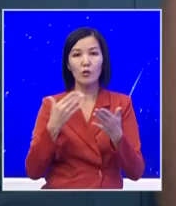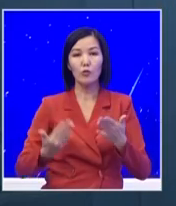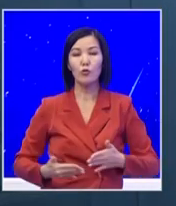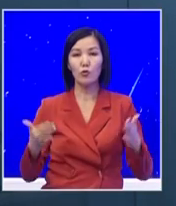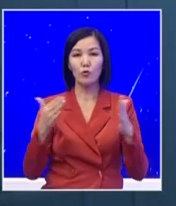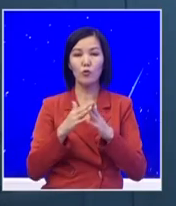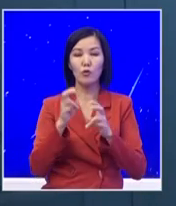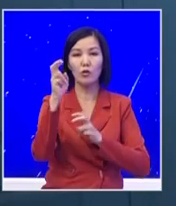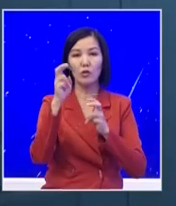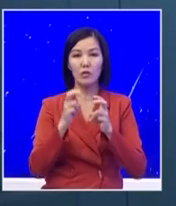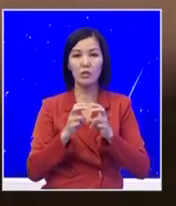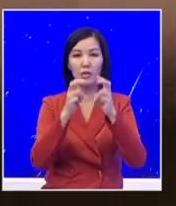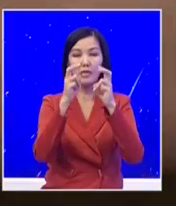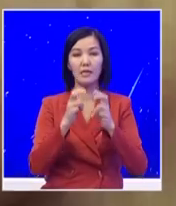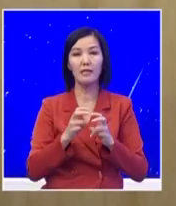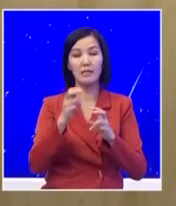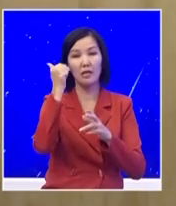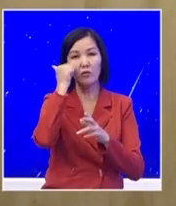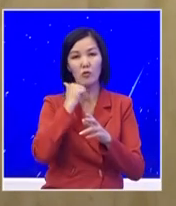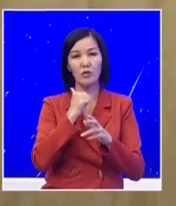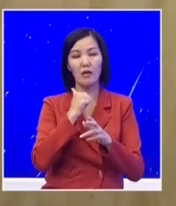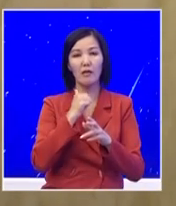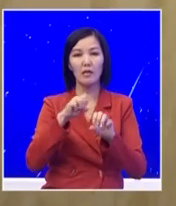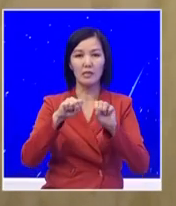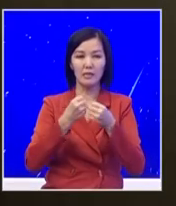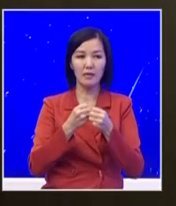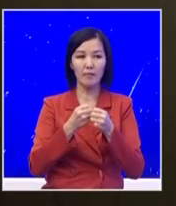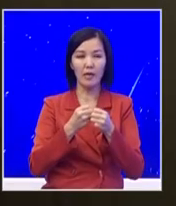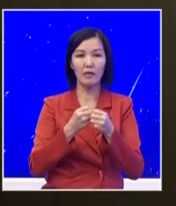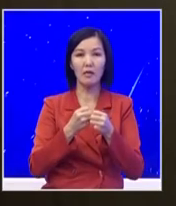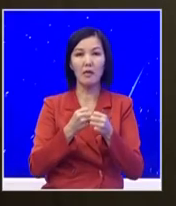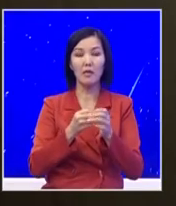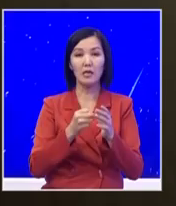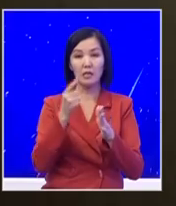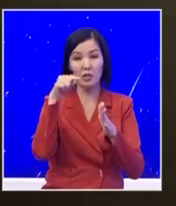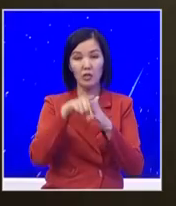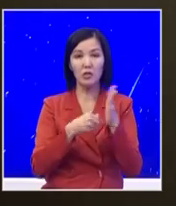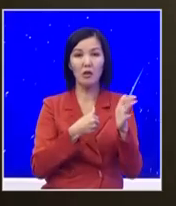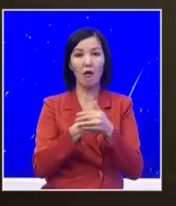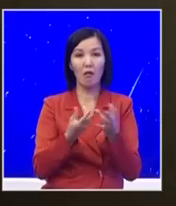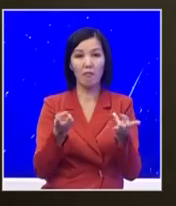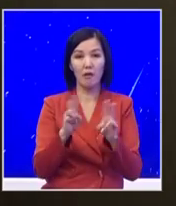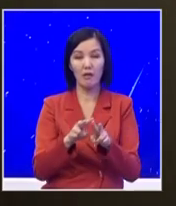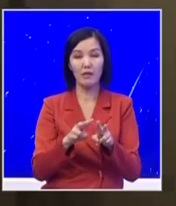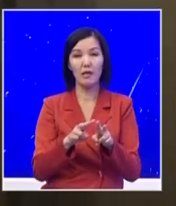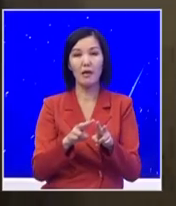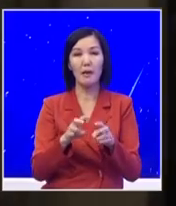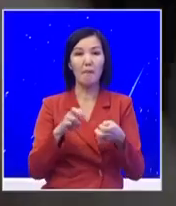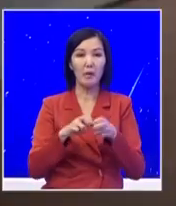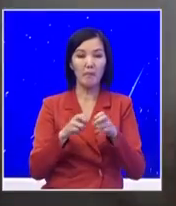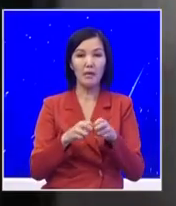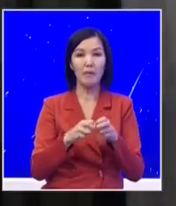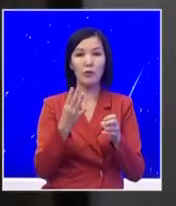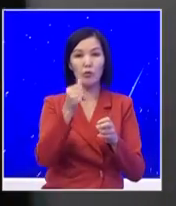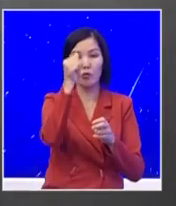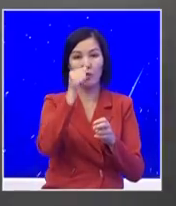жолаушылар жеделсатысы әбден тозған. Тіптен кедесістен шығып, одан шыға алмай қалатын кездері жиі болады. Сондай келеңсіз жағдай осыдан